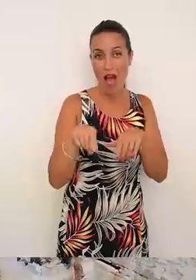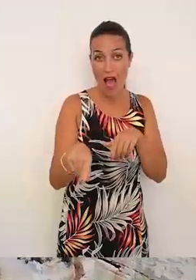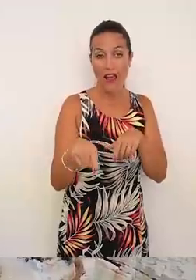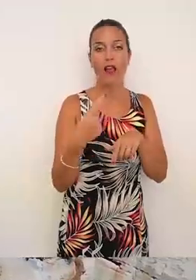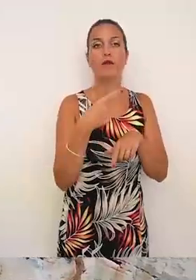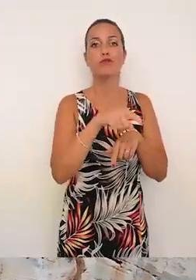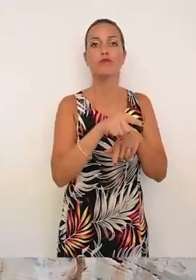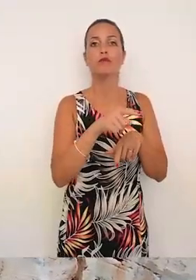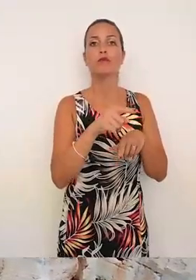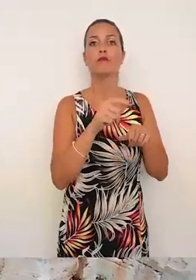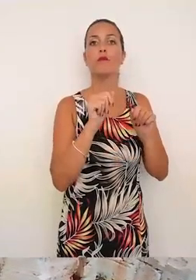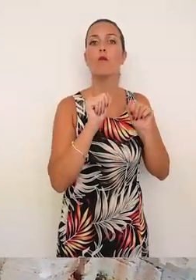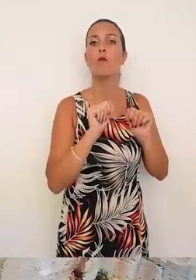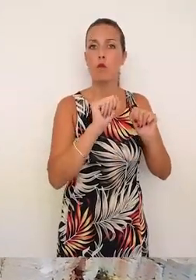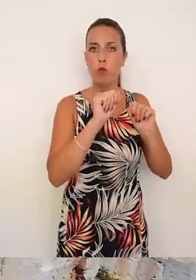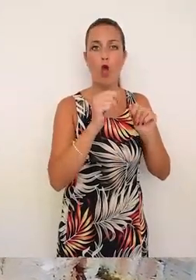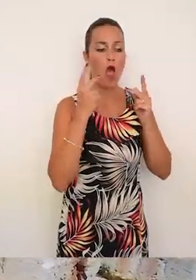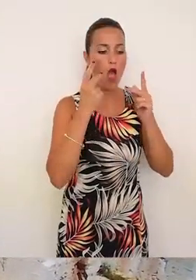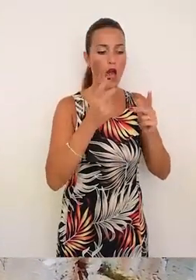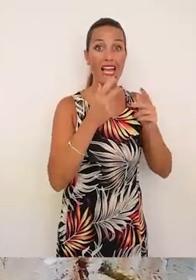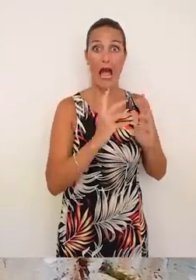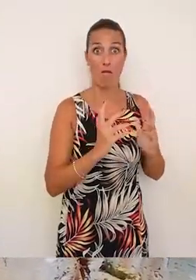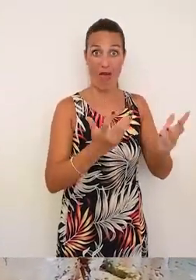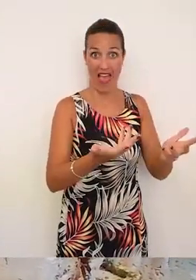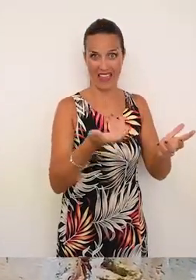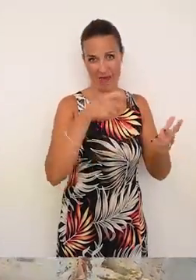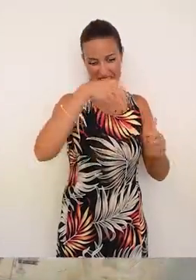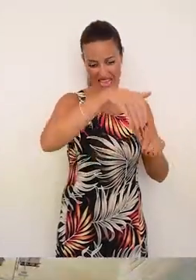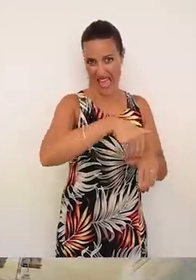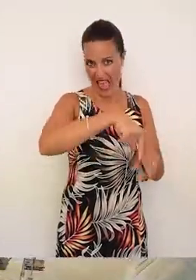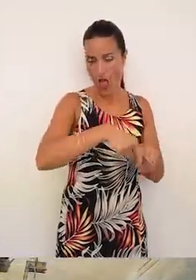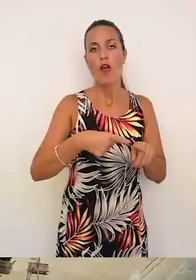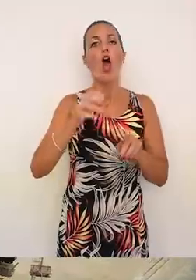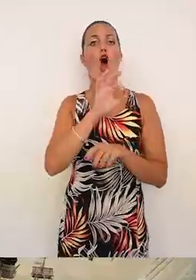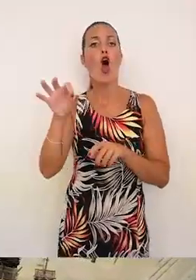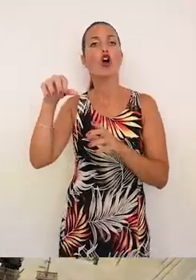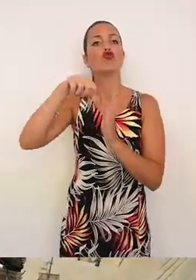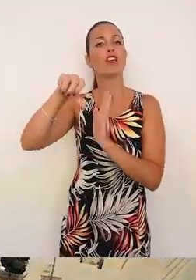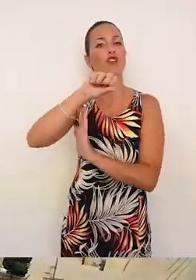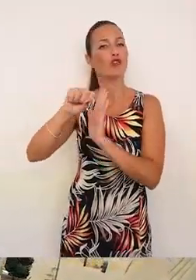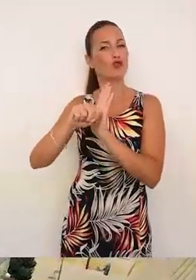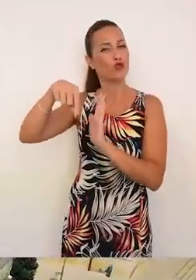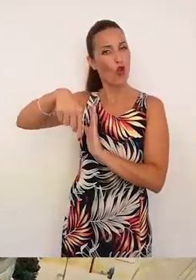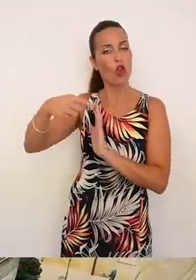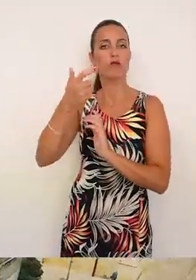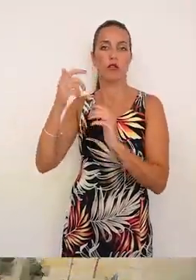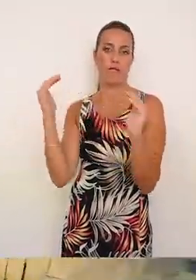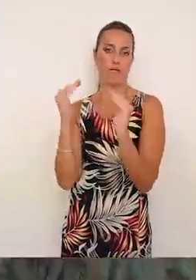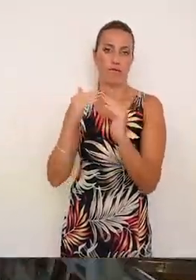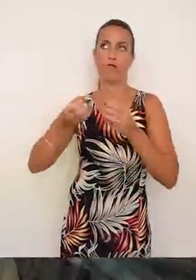scenario paesaggistico e la sua presenza si manifesta nella campagna come nell'abitato storico.